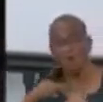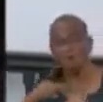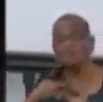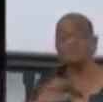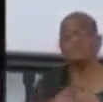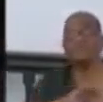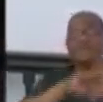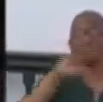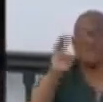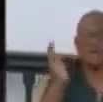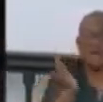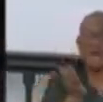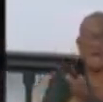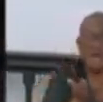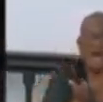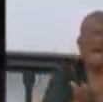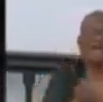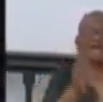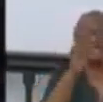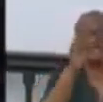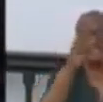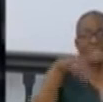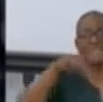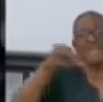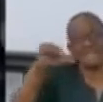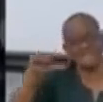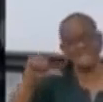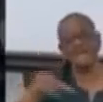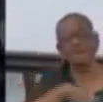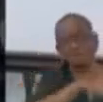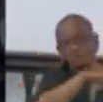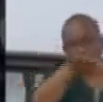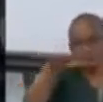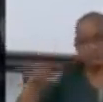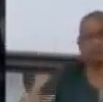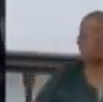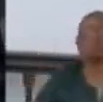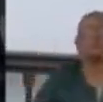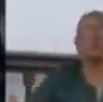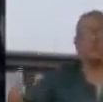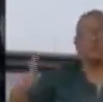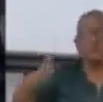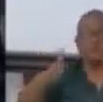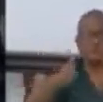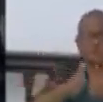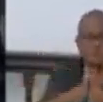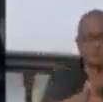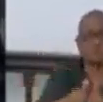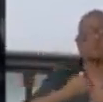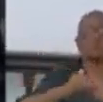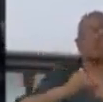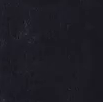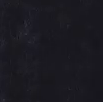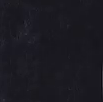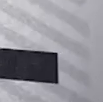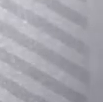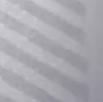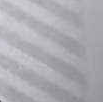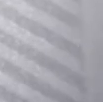wang moro bung presi atapa listi fu kondre di bung fu du bisnis nanga den kondre